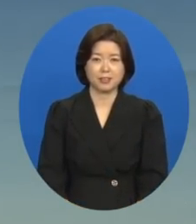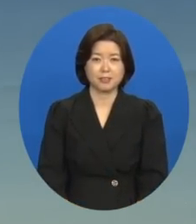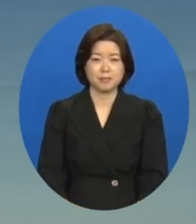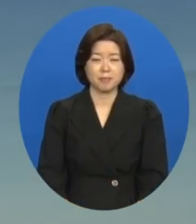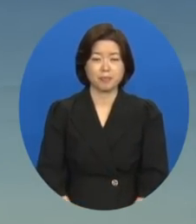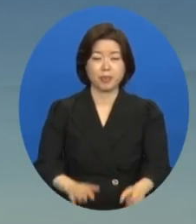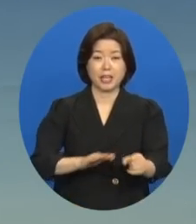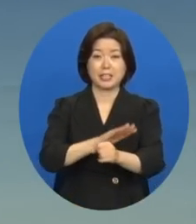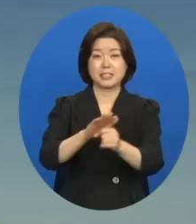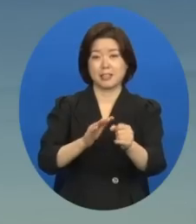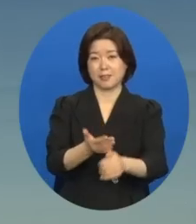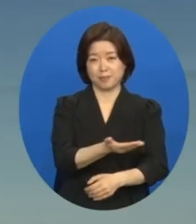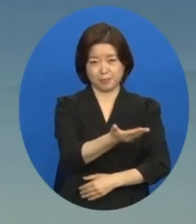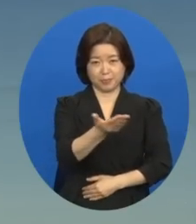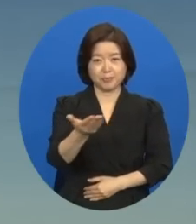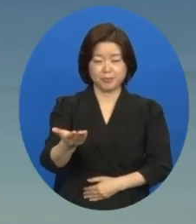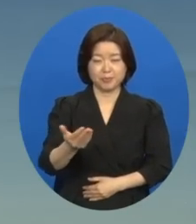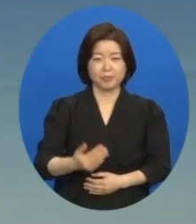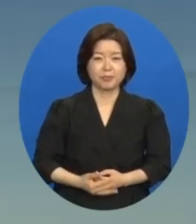사랑하는 여러분,